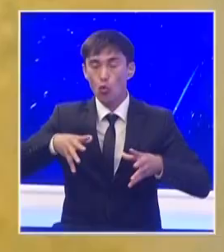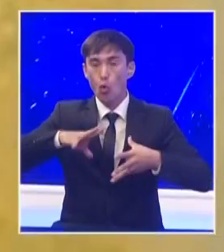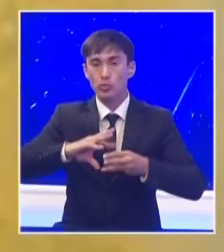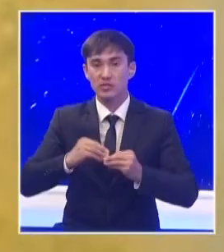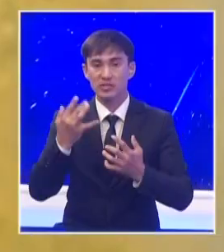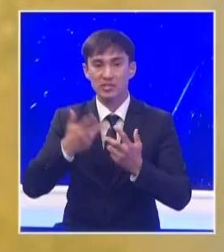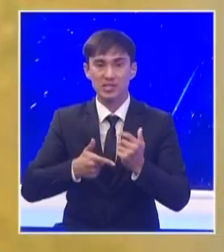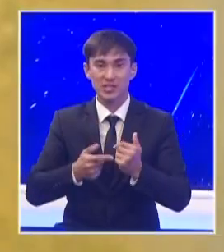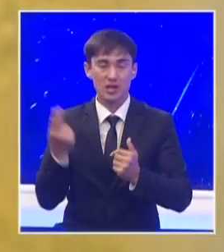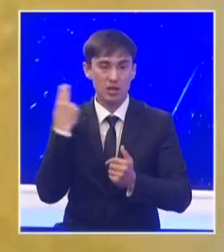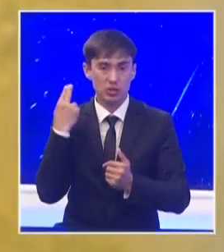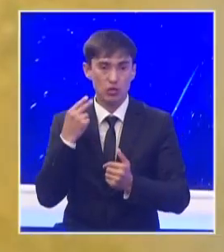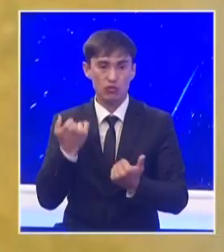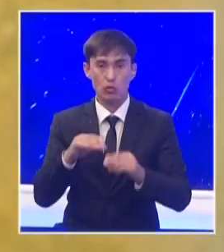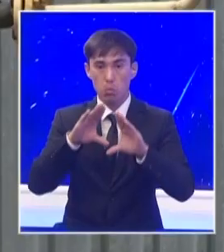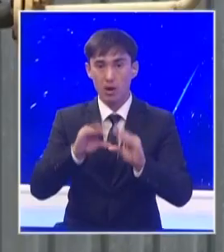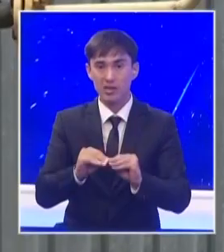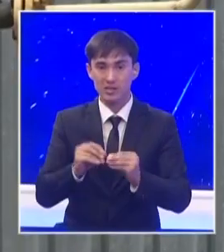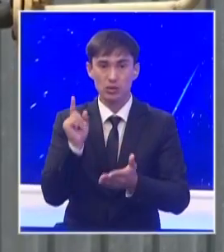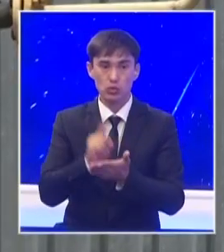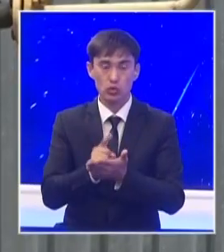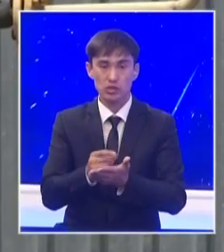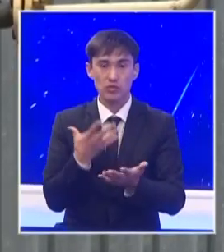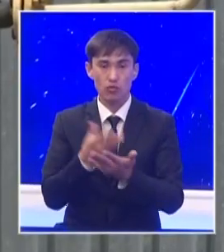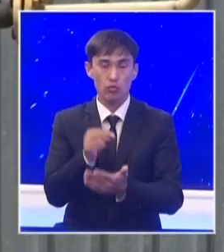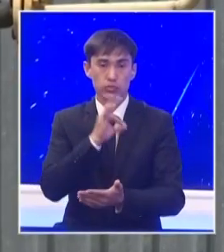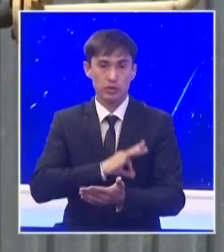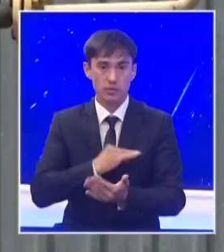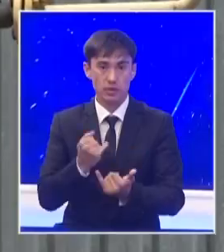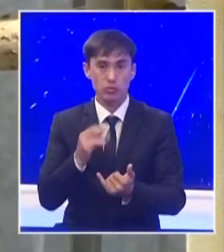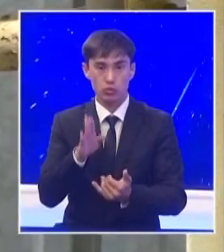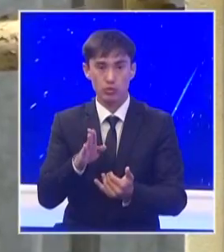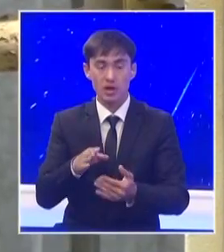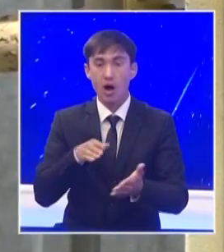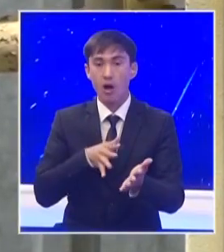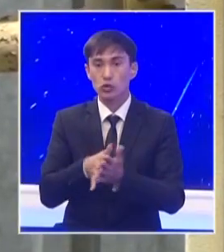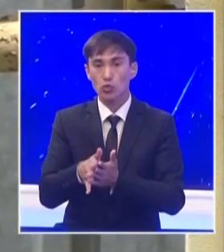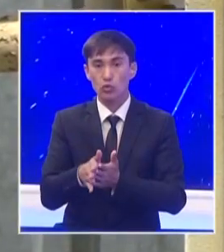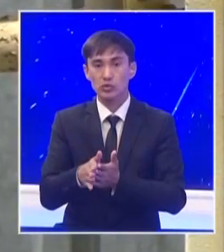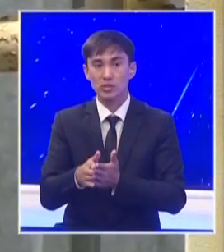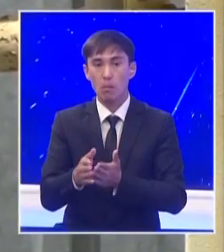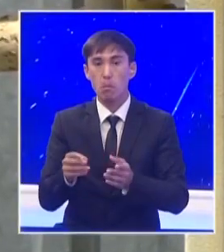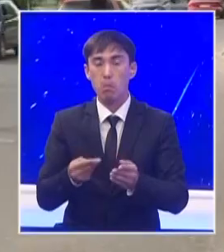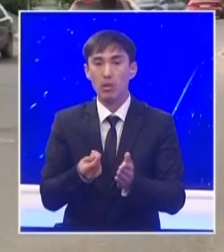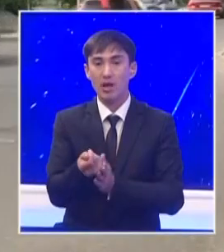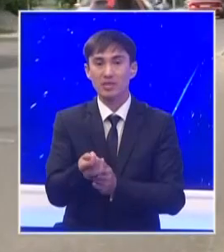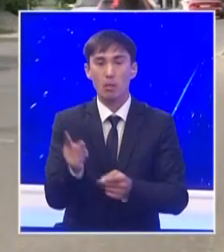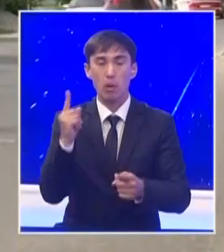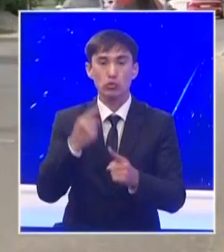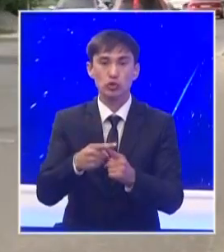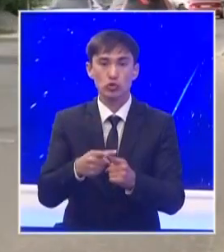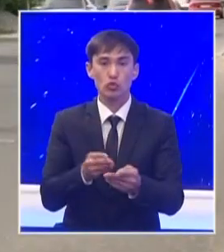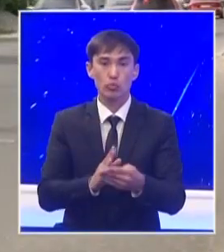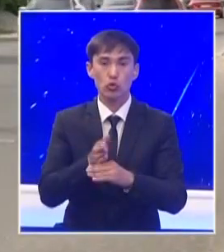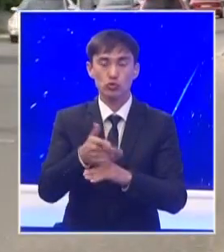числа злостных неплательщиков уже погасили долг за потребленный газ. Однако им придется понести расходы и за платное подключение, чтобы получить доступ